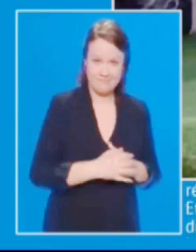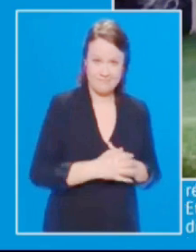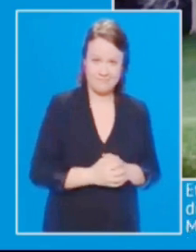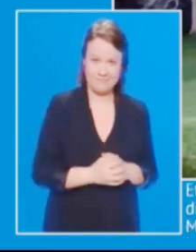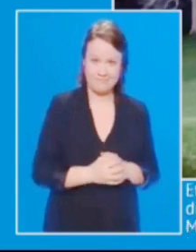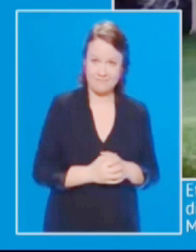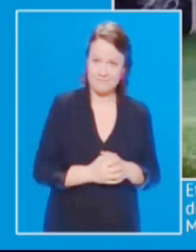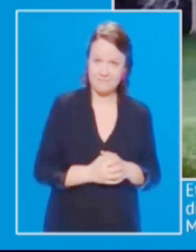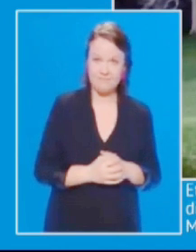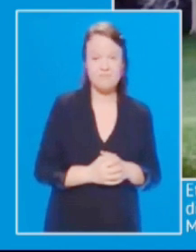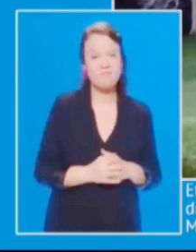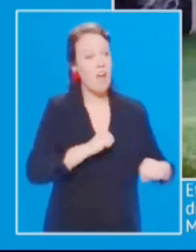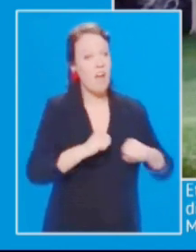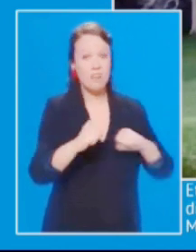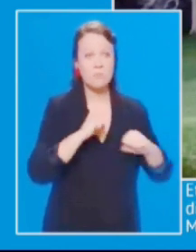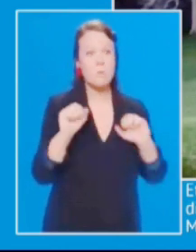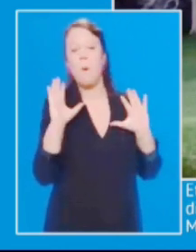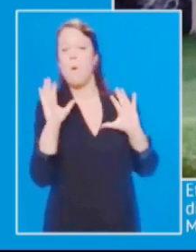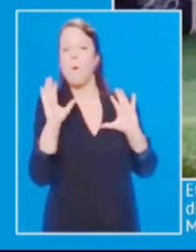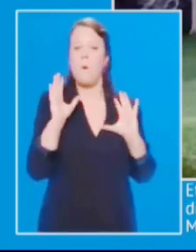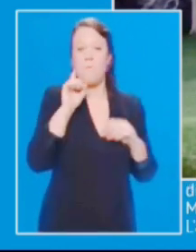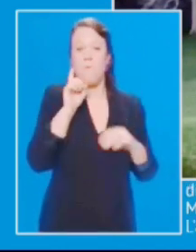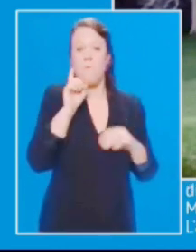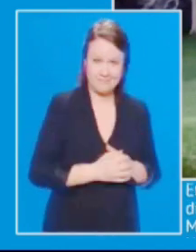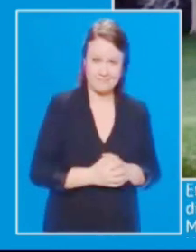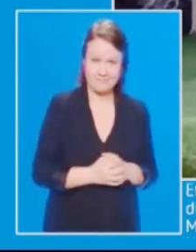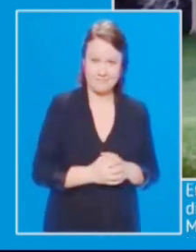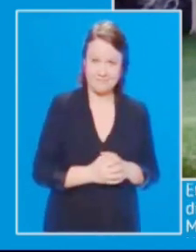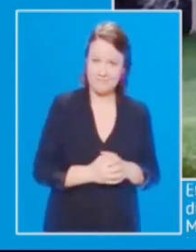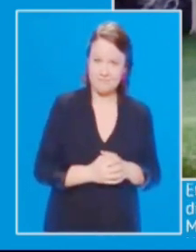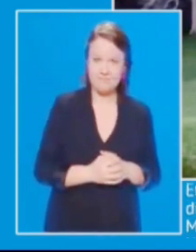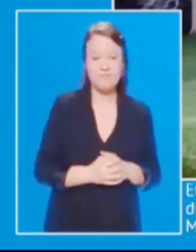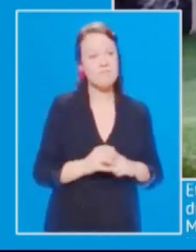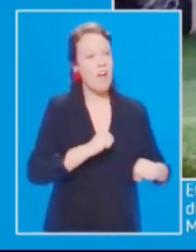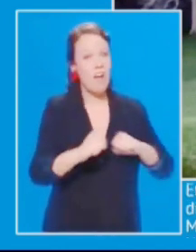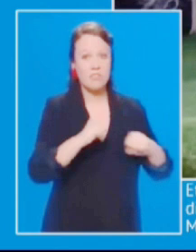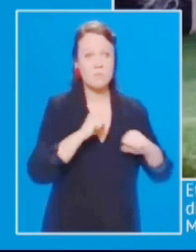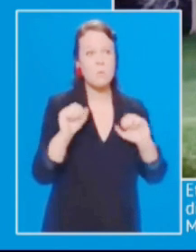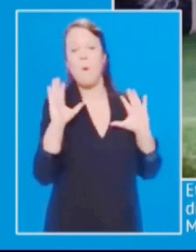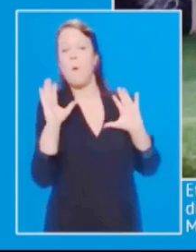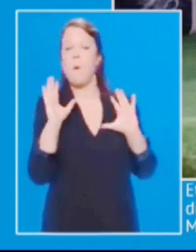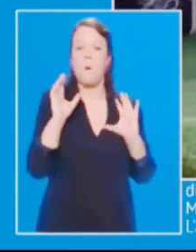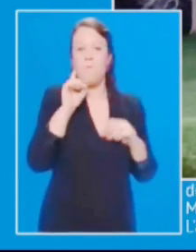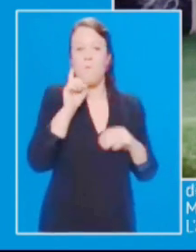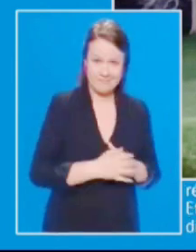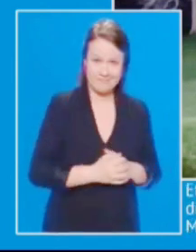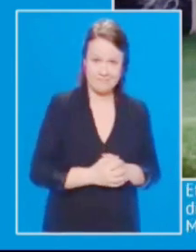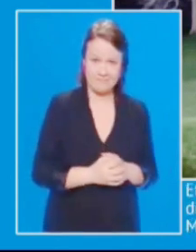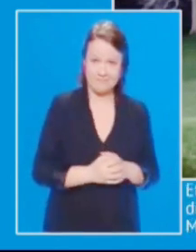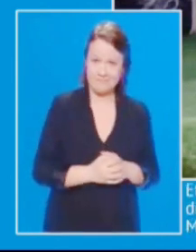futures l'action est notre devoir pour les générations futures l'tion devoir génération